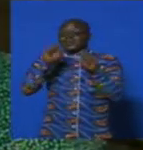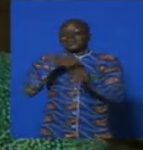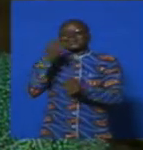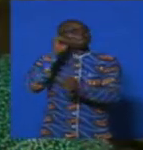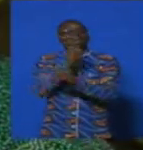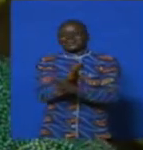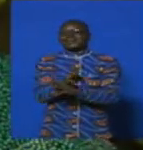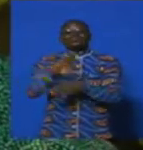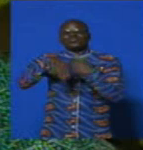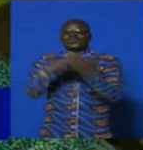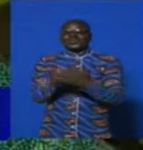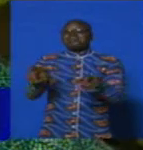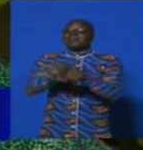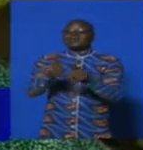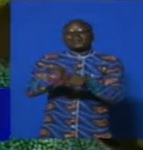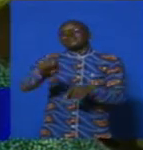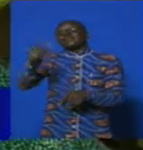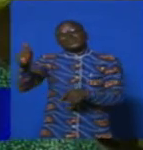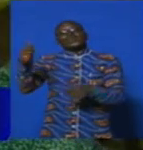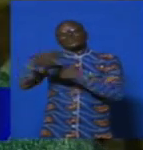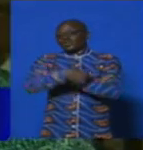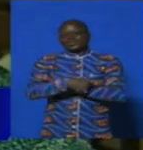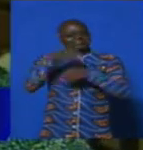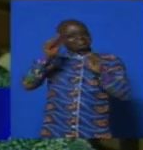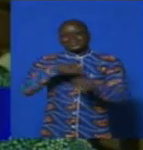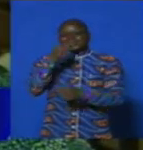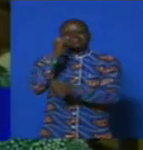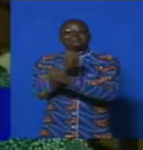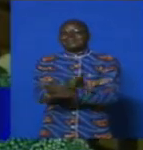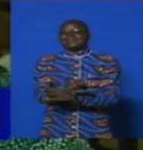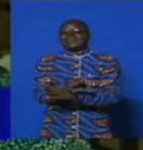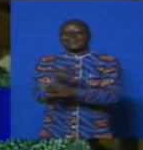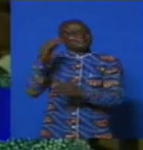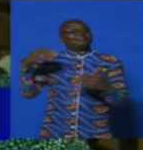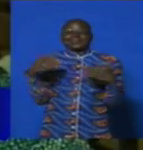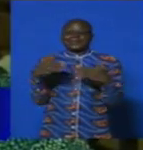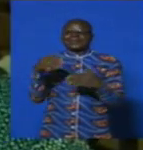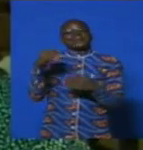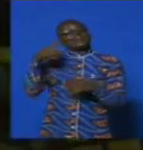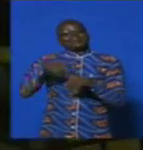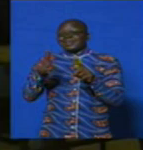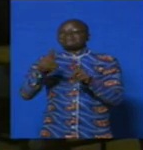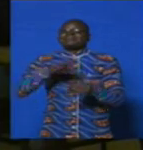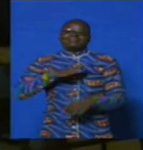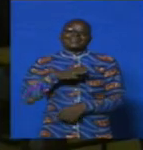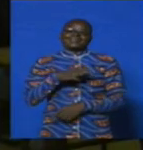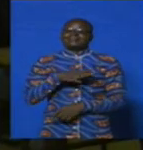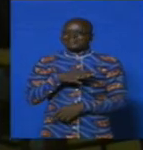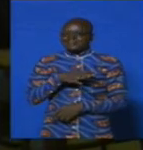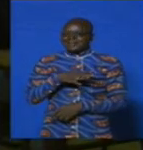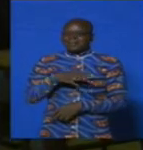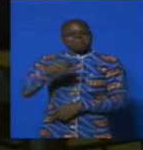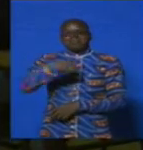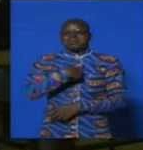mais même si on donne un autre jour, on ne peut pas être prêt totalement. Bon, en tout cas, il y a la peur, mais grâce à Dieu, ça va aller. Bon, moi précisément, je